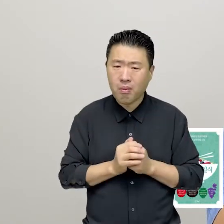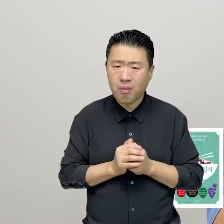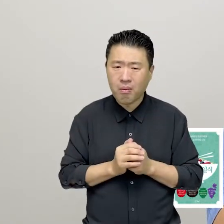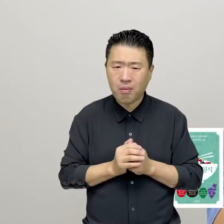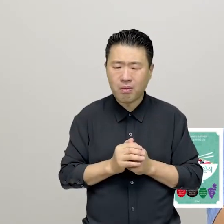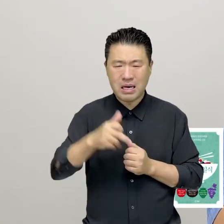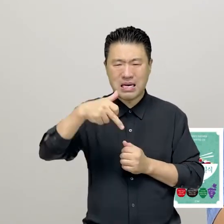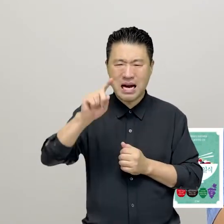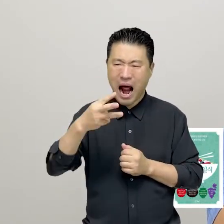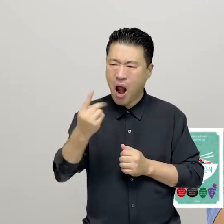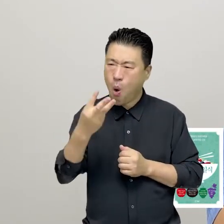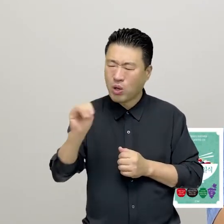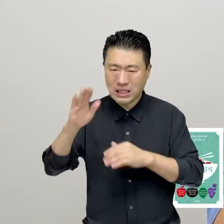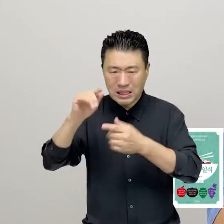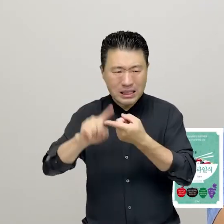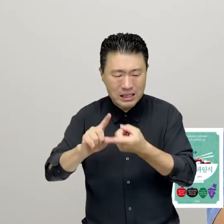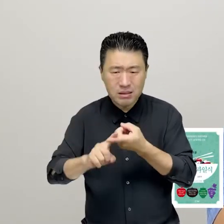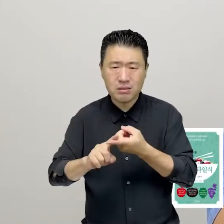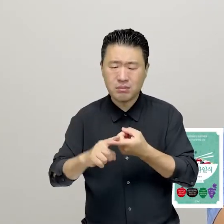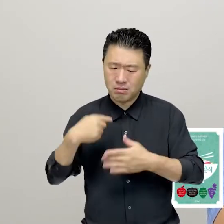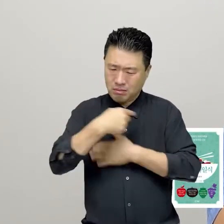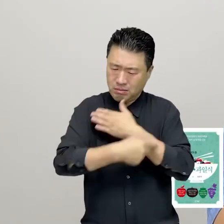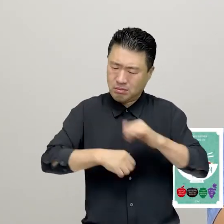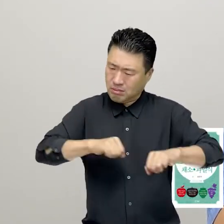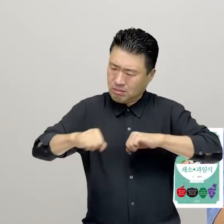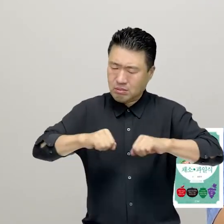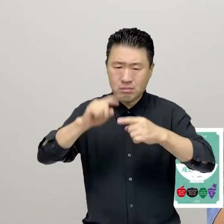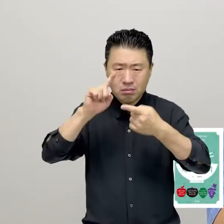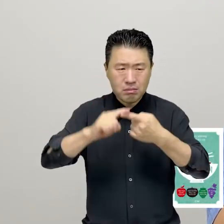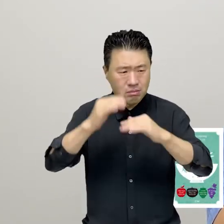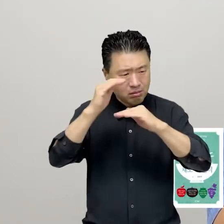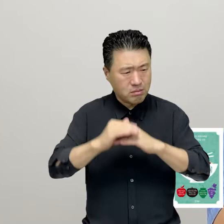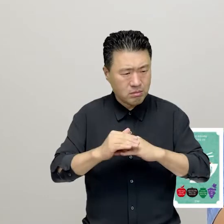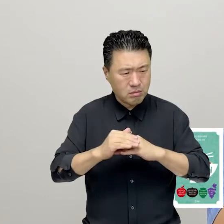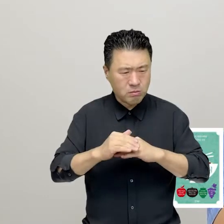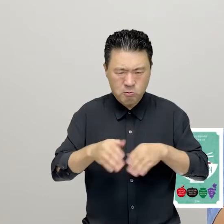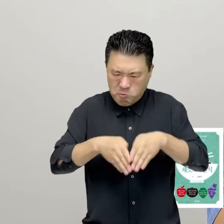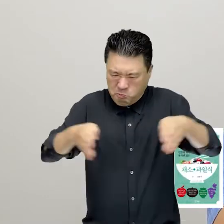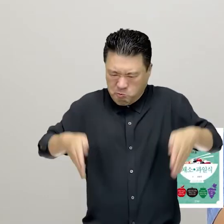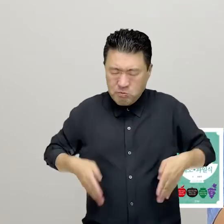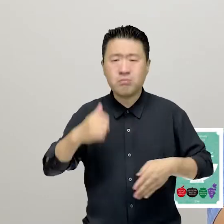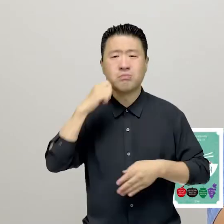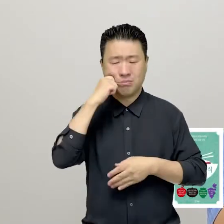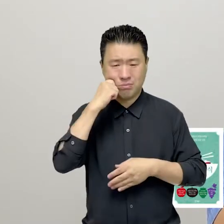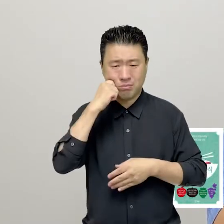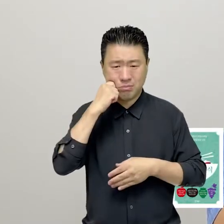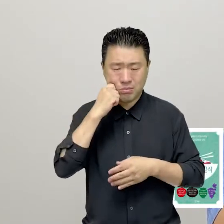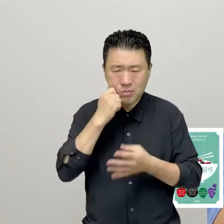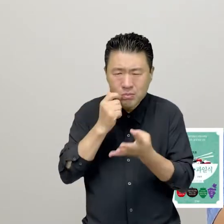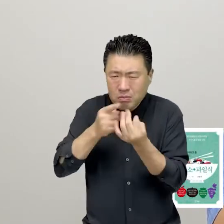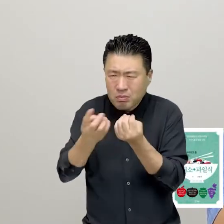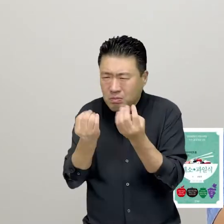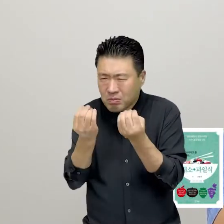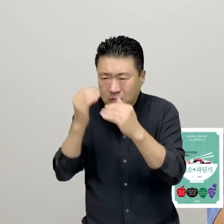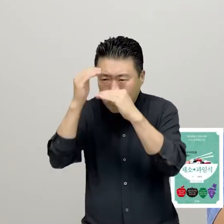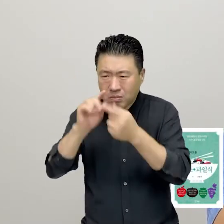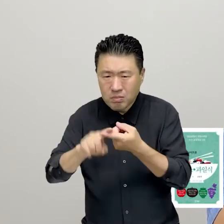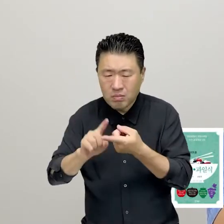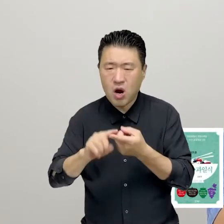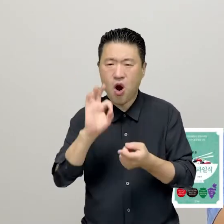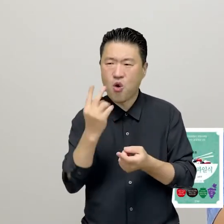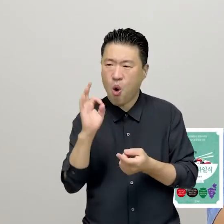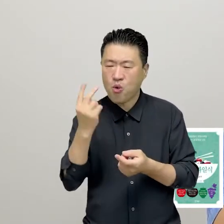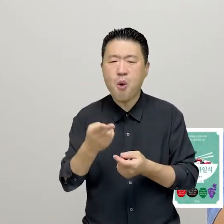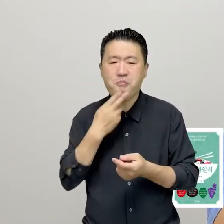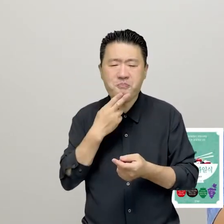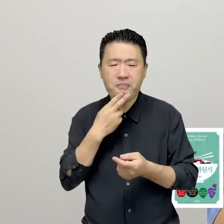하는 것을 본다면 칼로리로 내 몸에 먹는 것을 가둬서는 안 됩니다. 단순 수치 계산으로는